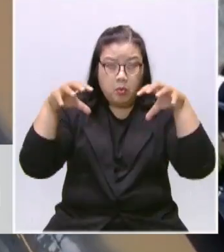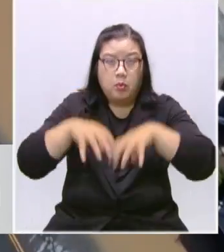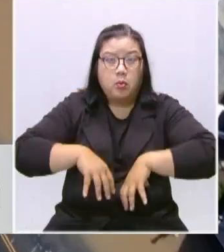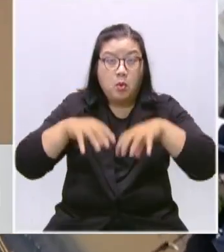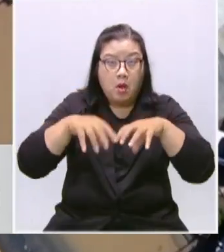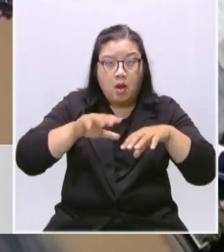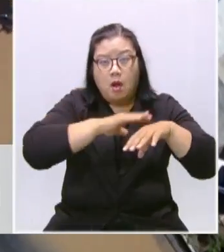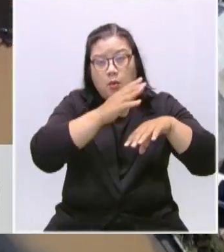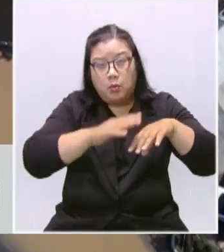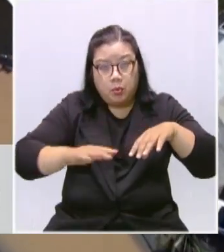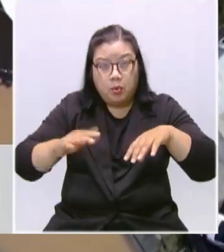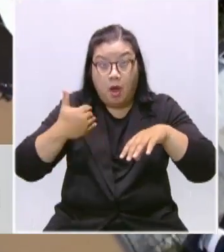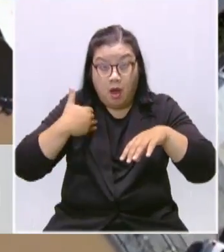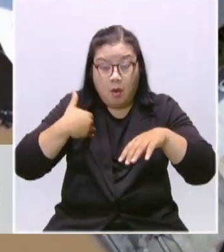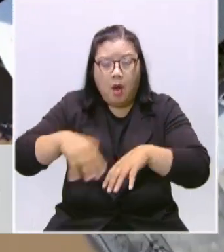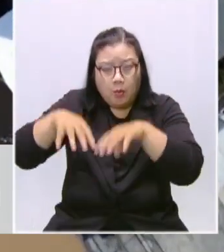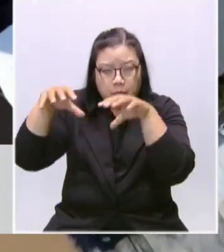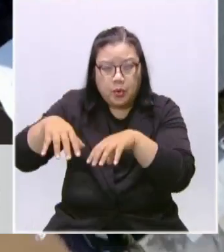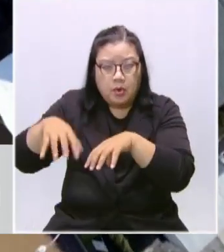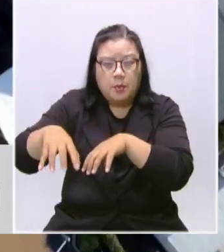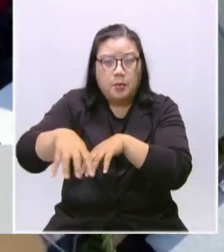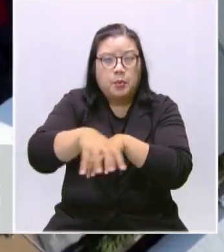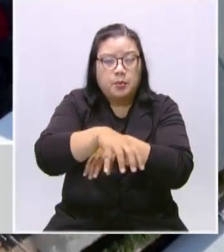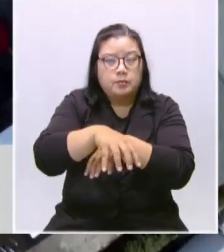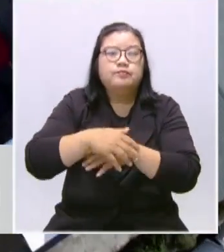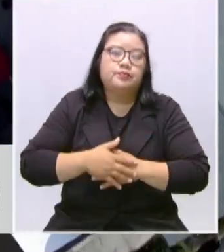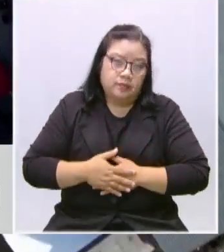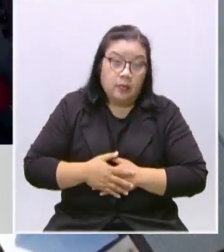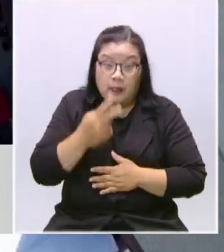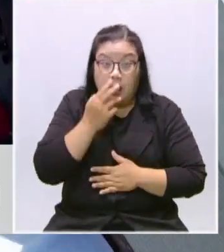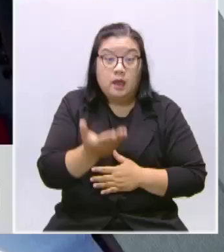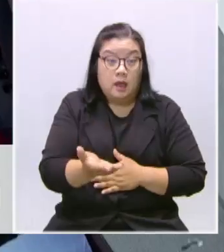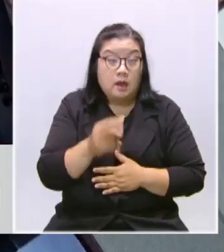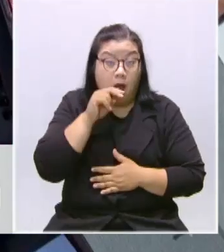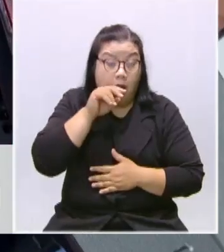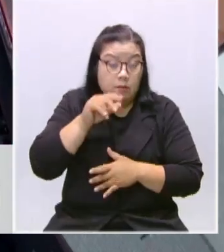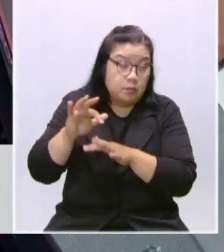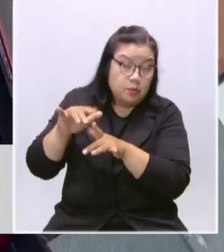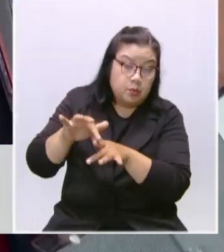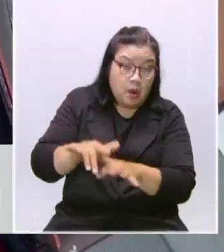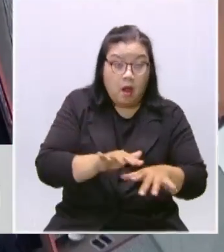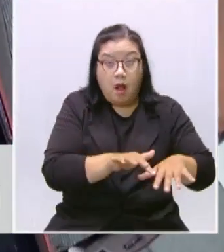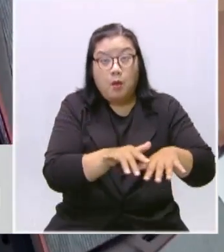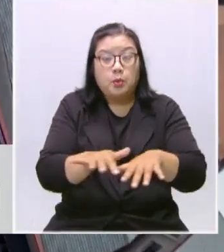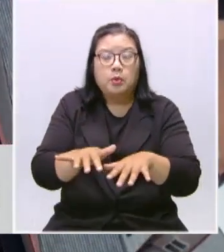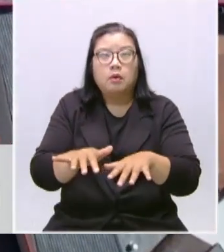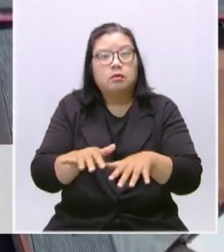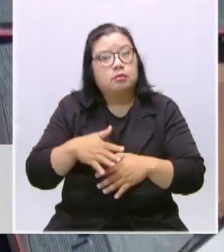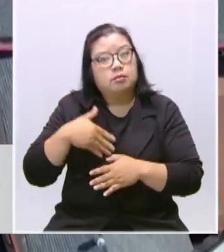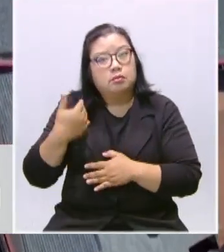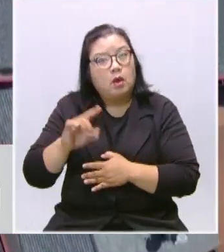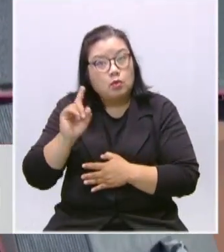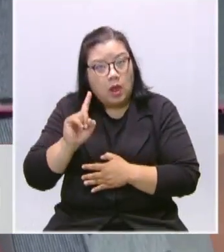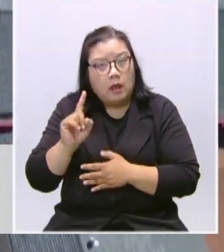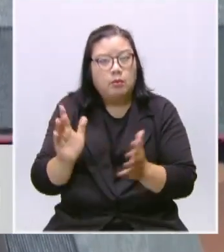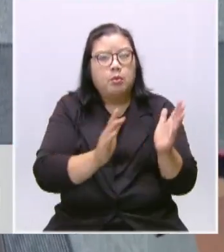นพ้นที่สูงและ 3 นิ้วในพ้นทอนๆน้ำท่วม California ครั้งนี้นำไดวเป็ภายพิบัตรลาสุดที่มาจากภ